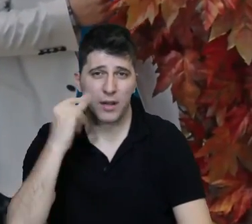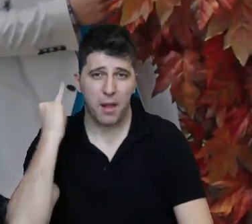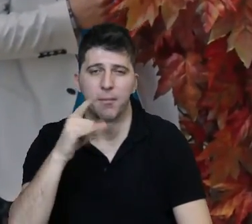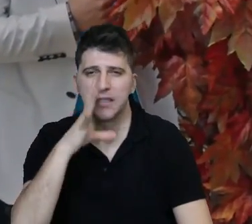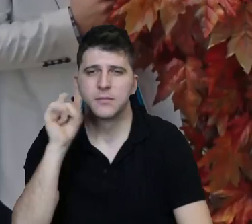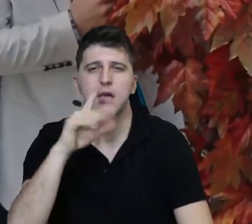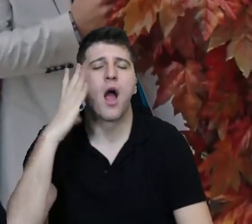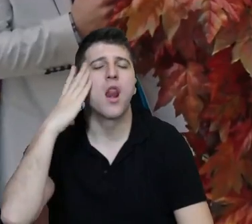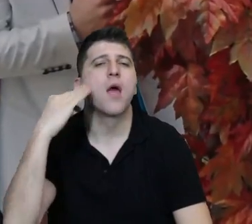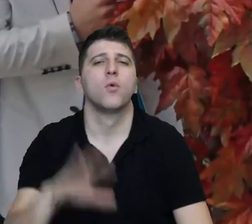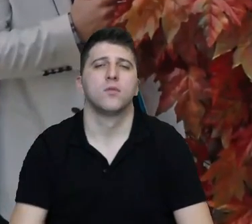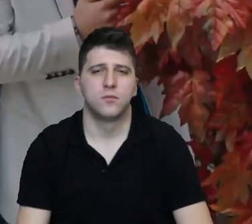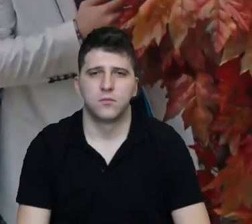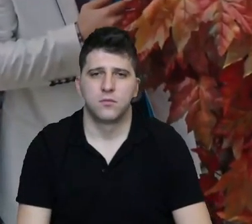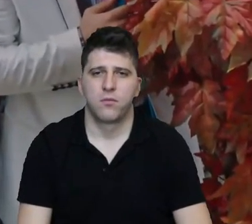kimse anlamıyor işte.